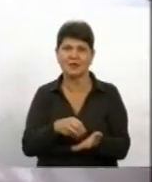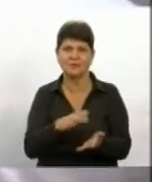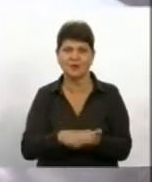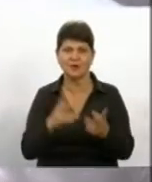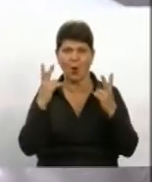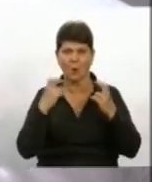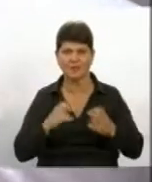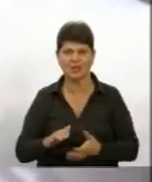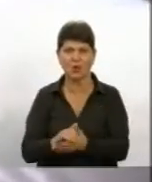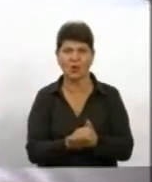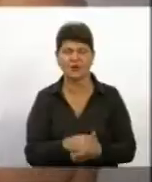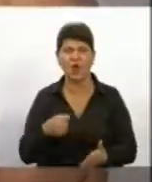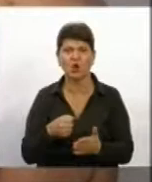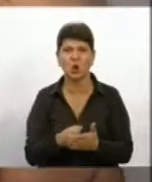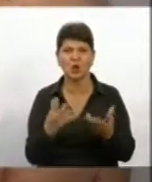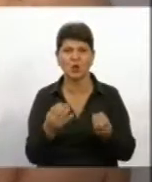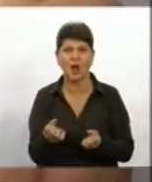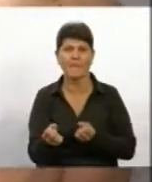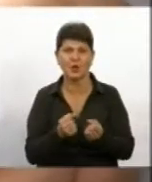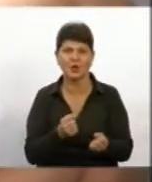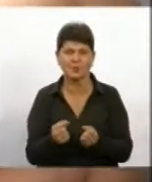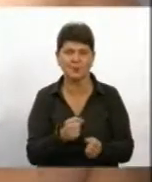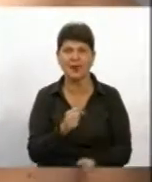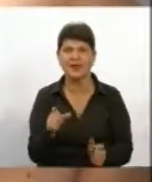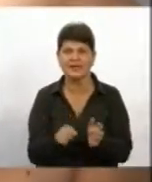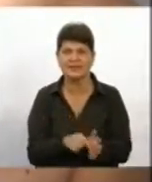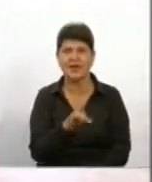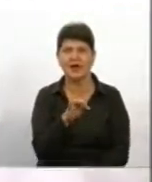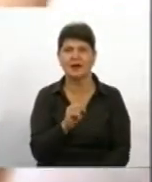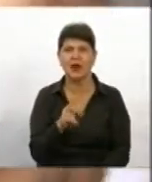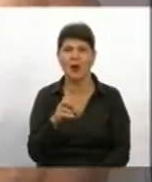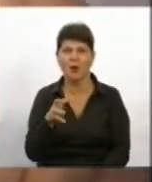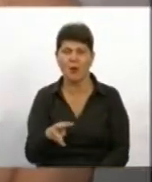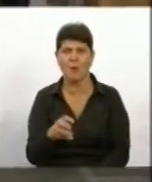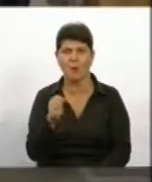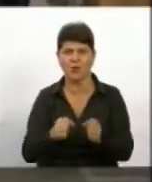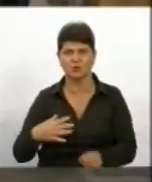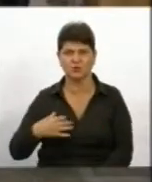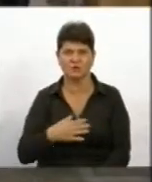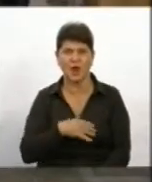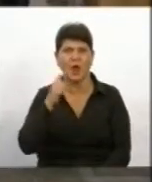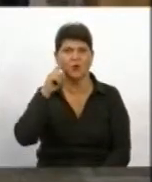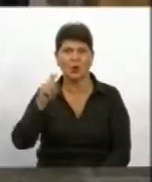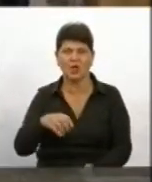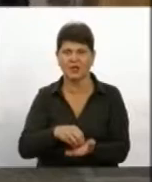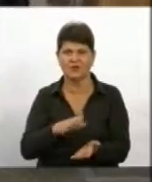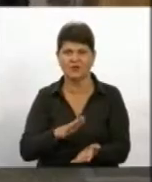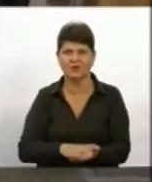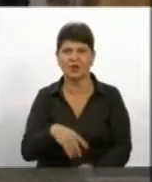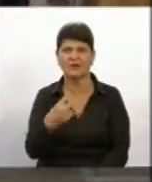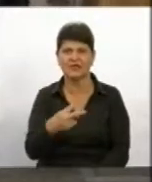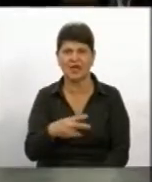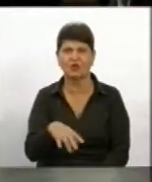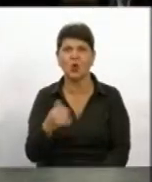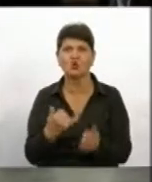Обстеження організують до Дня боротьби з раком молочної залози, який в Україні відзначатимуть 20 жовтня. Наталія Колодій, Вадим